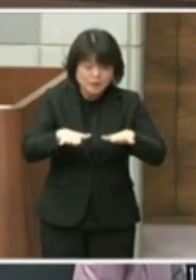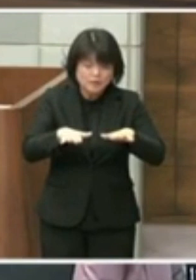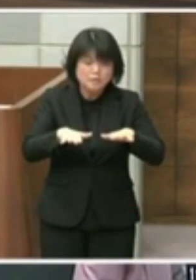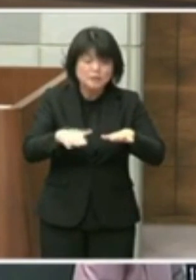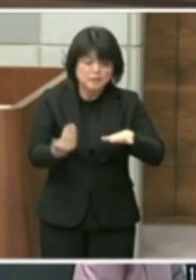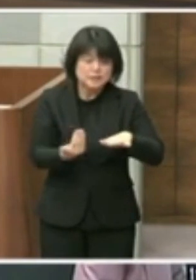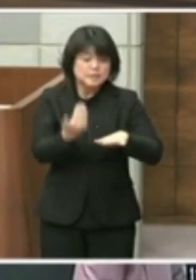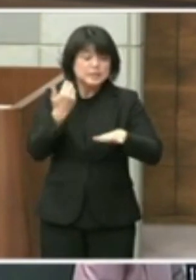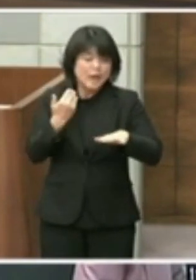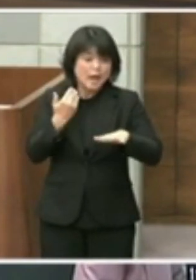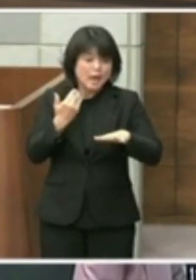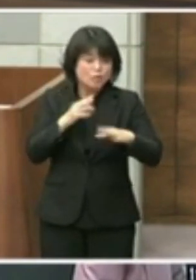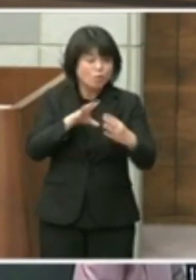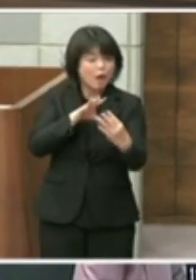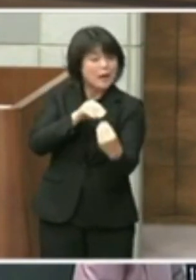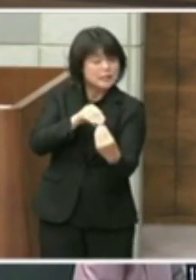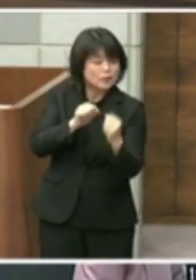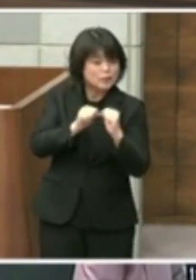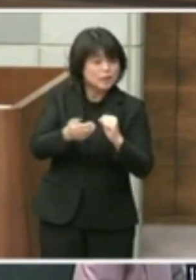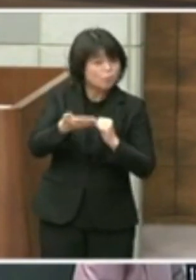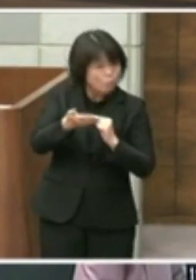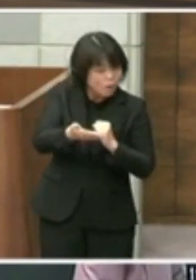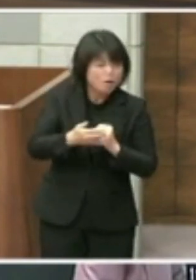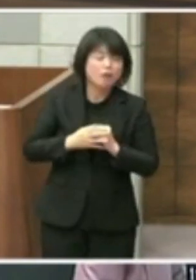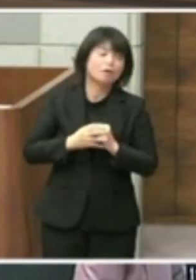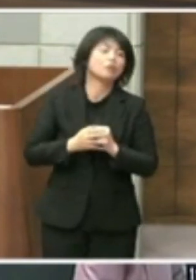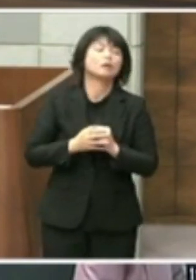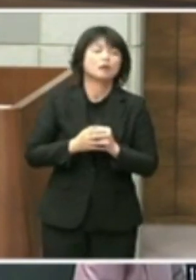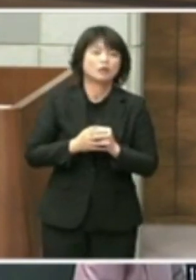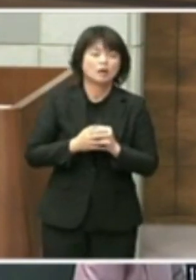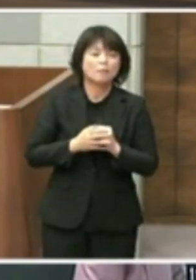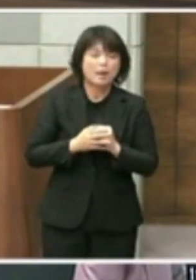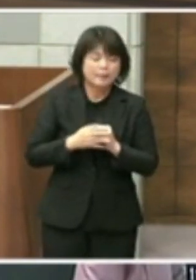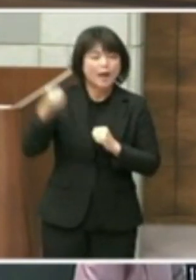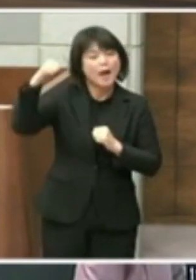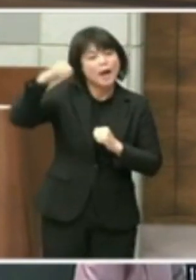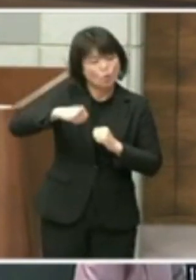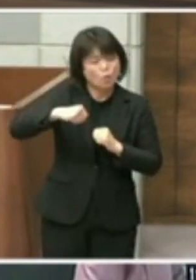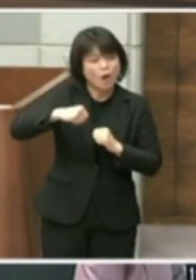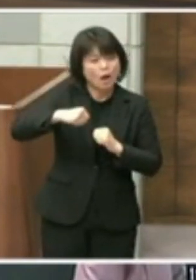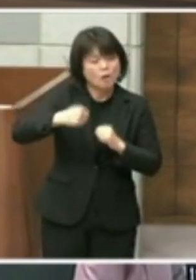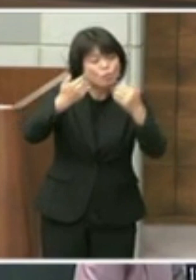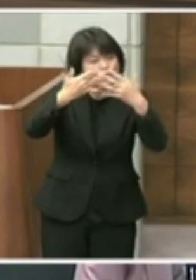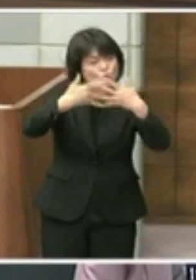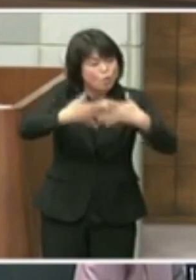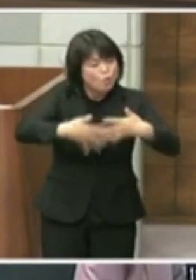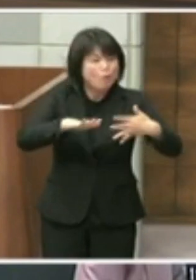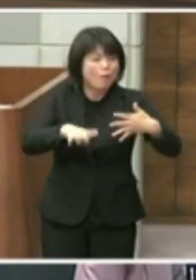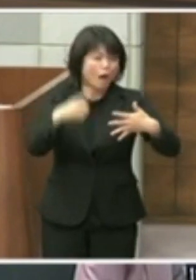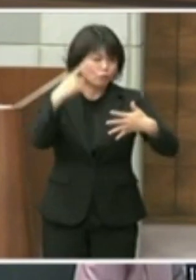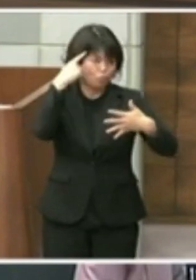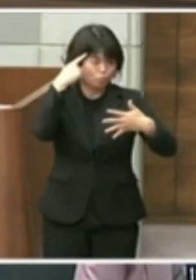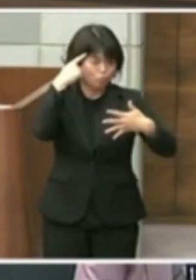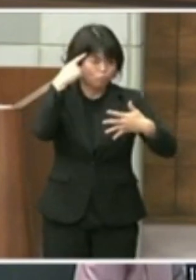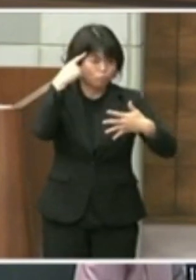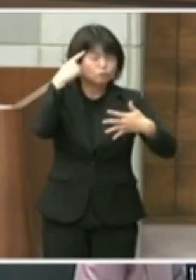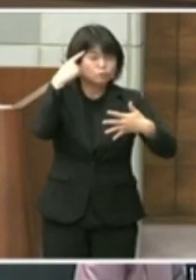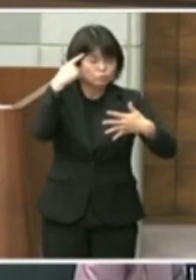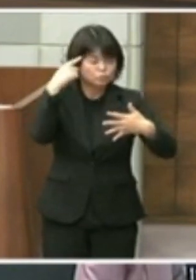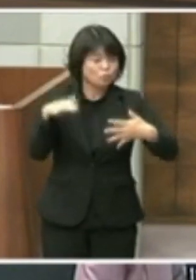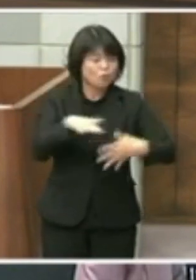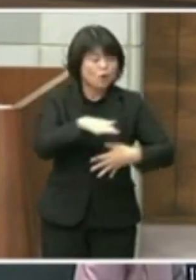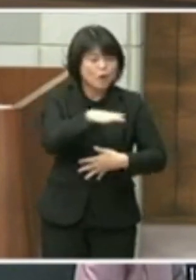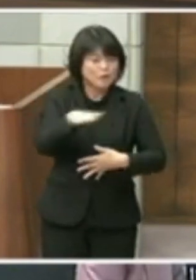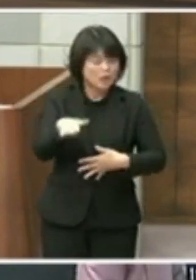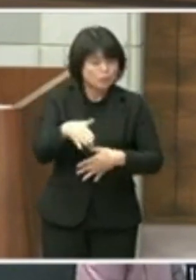議などは行われてますでしょうか。また許可要件を満たさないというようなことがありえるのかどうか、そのあた